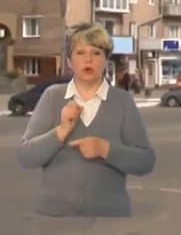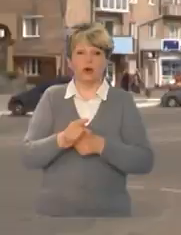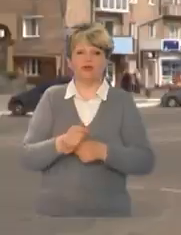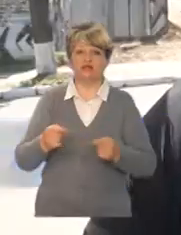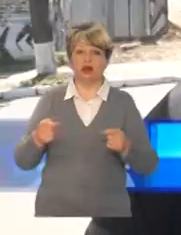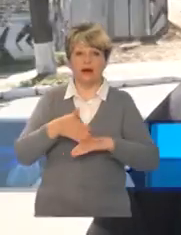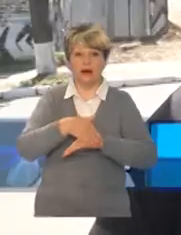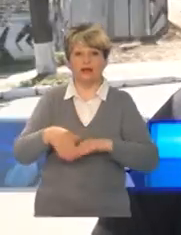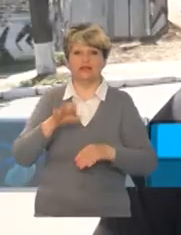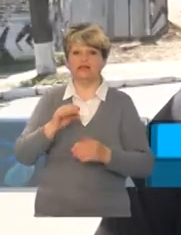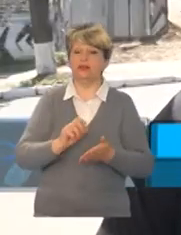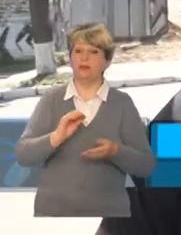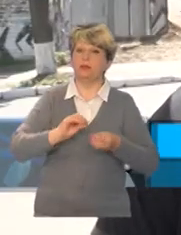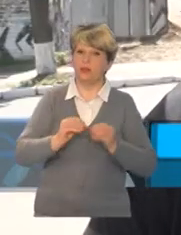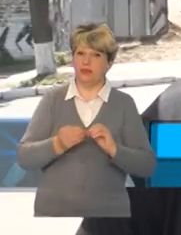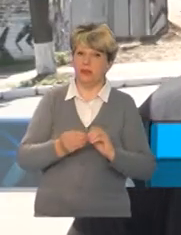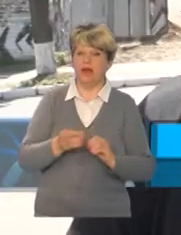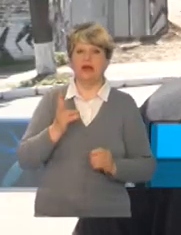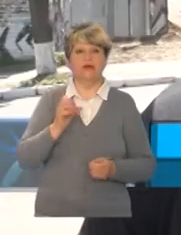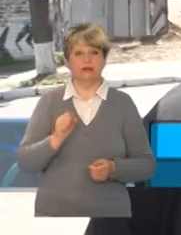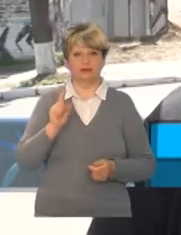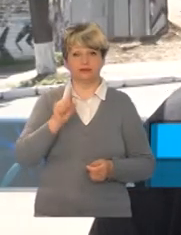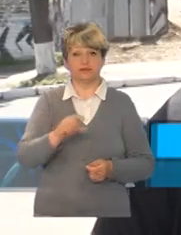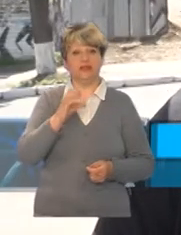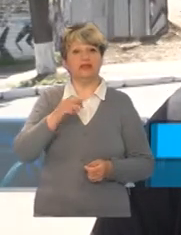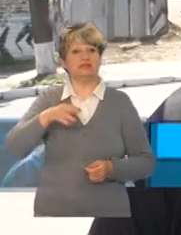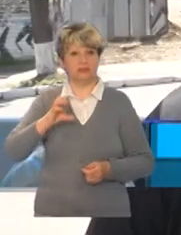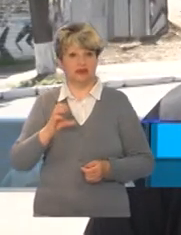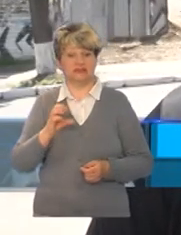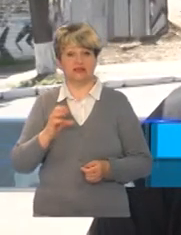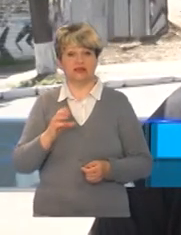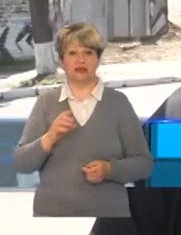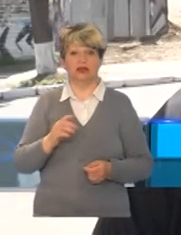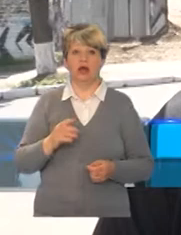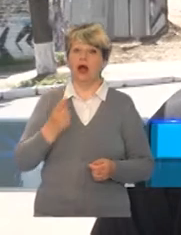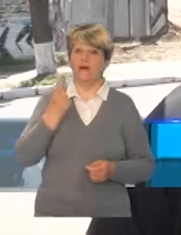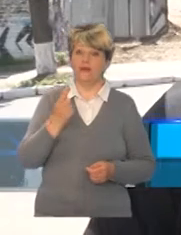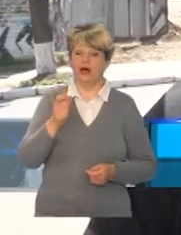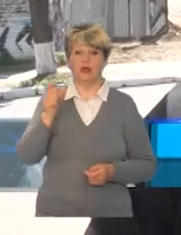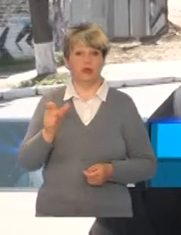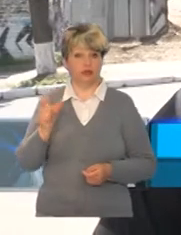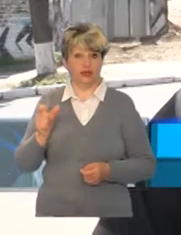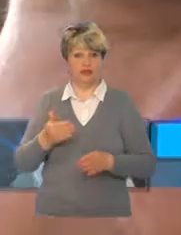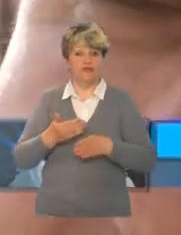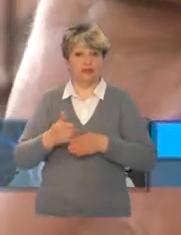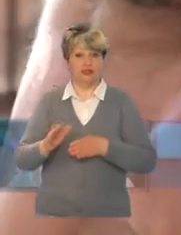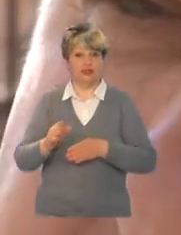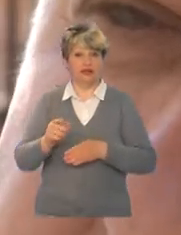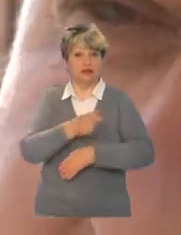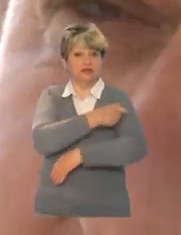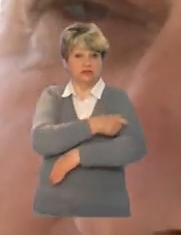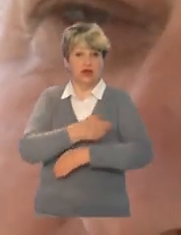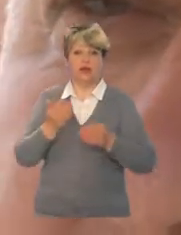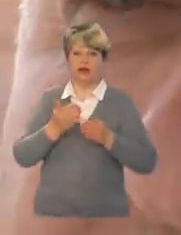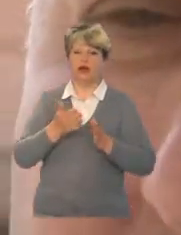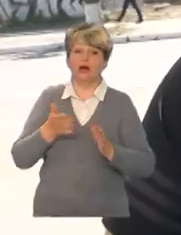адреса. На ці смски у нас виділена людина, яка іменно одна людина, яка цим займається, учитує і